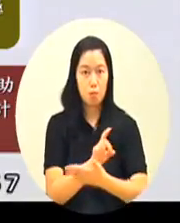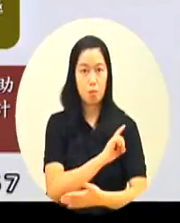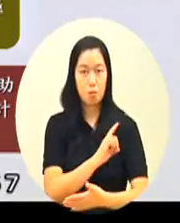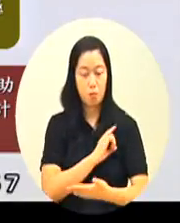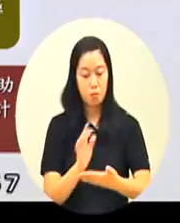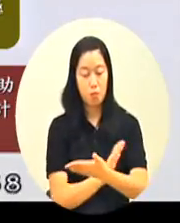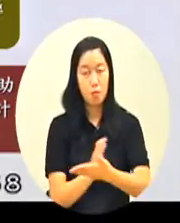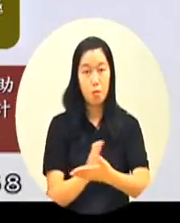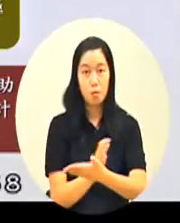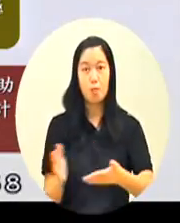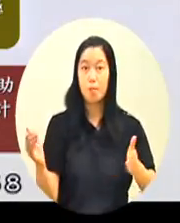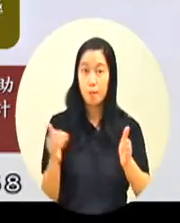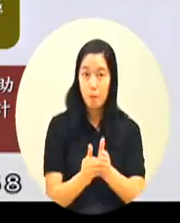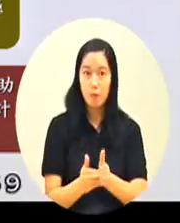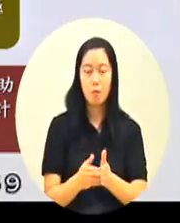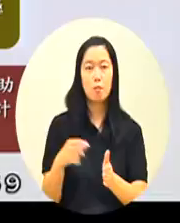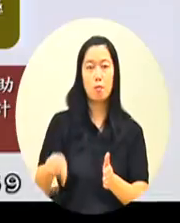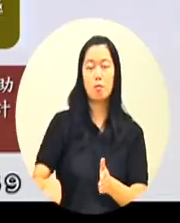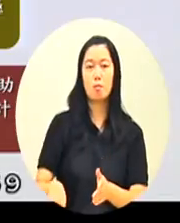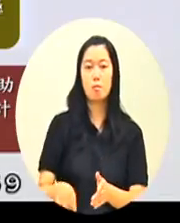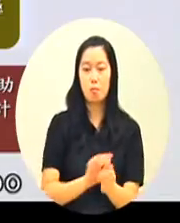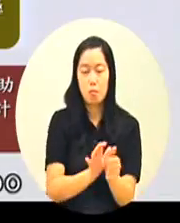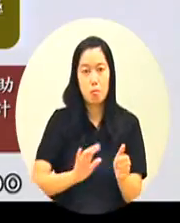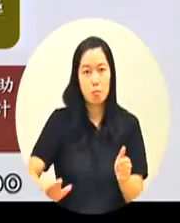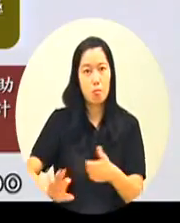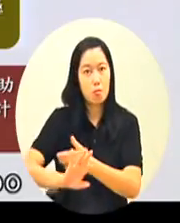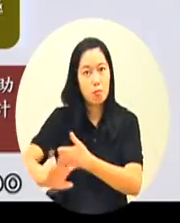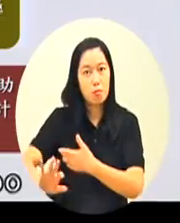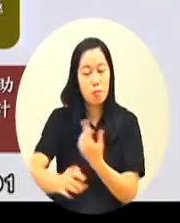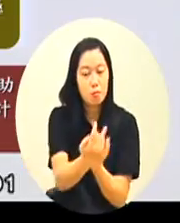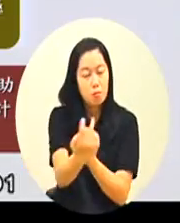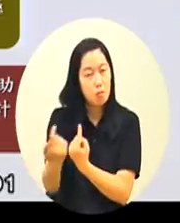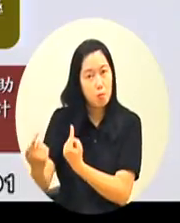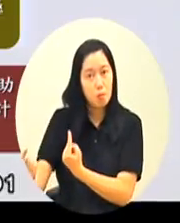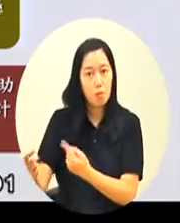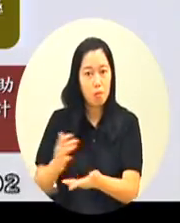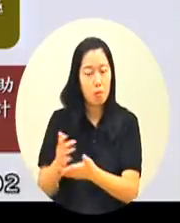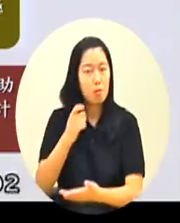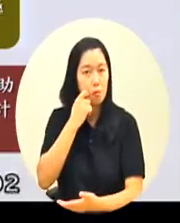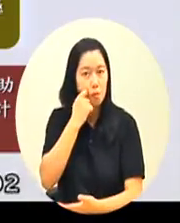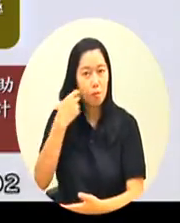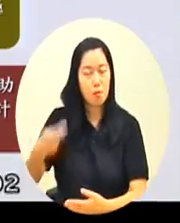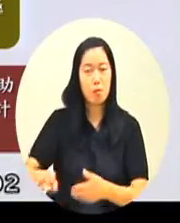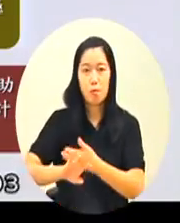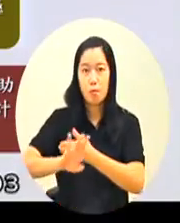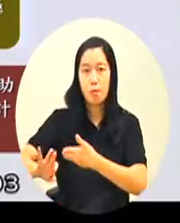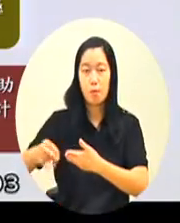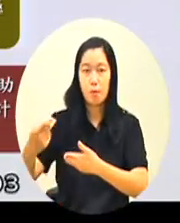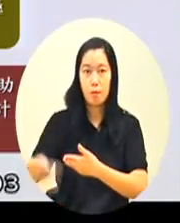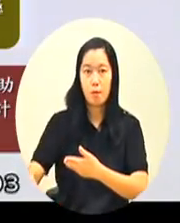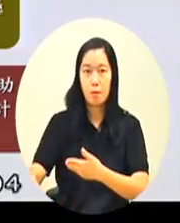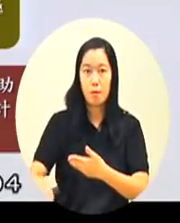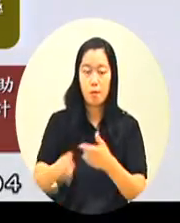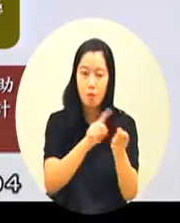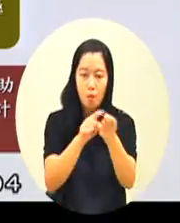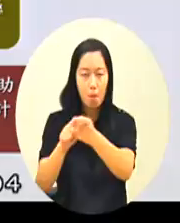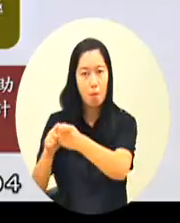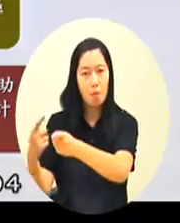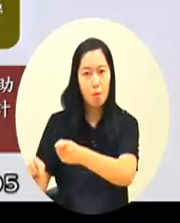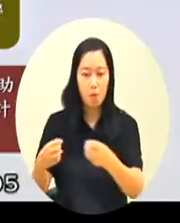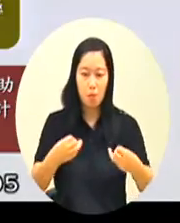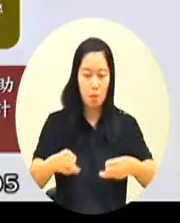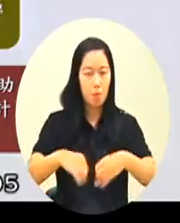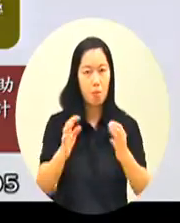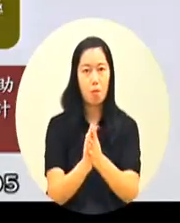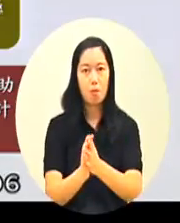那评量的结果除了涉及其他县市的比较无法评估以外，其他的各个面向成绩都在